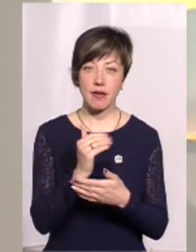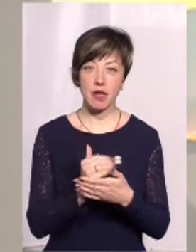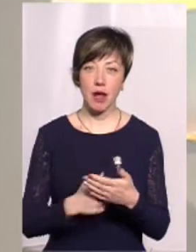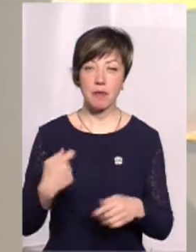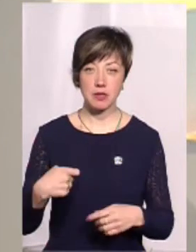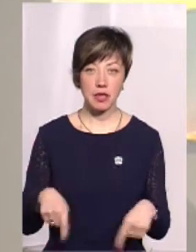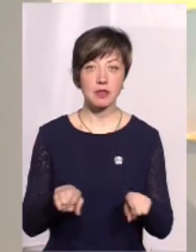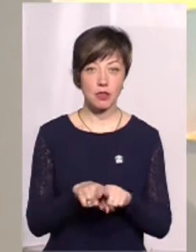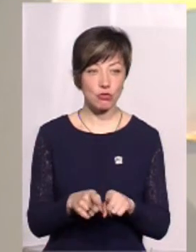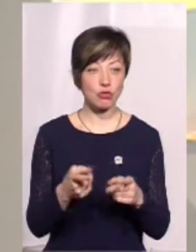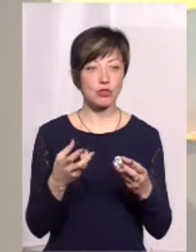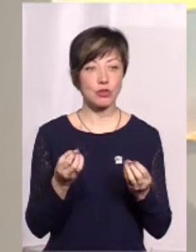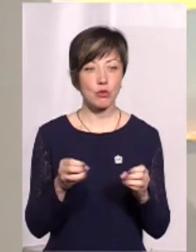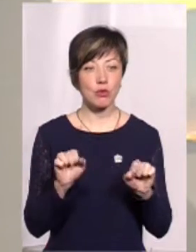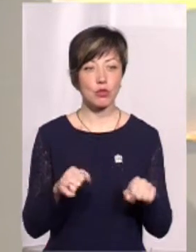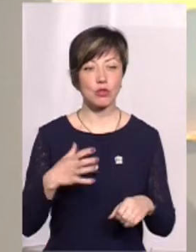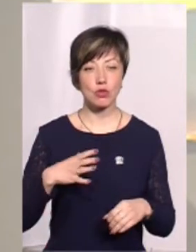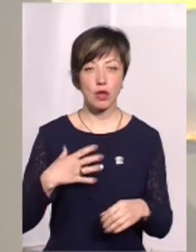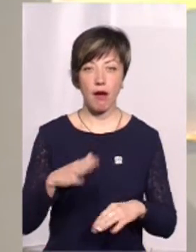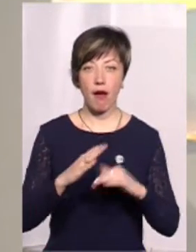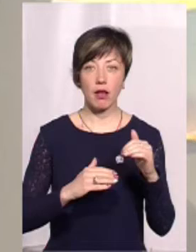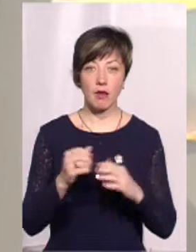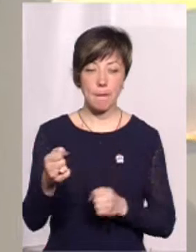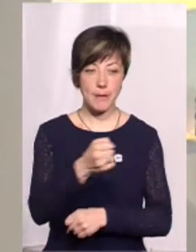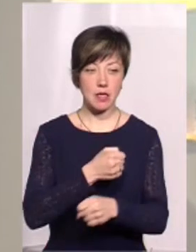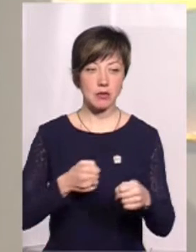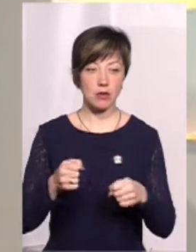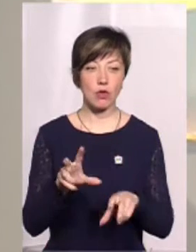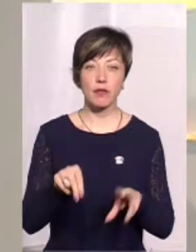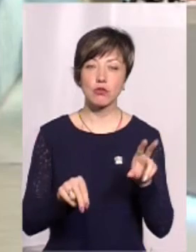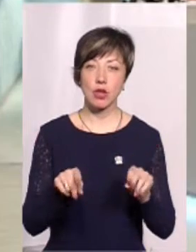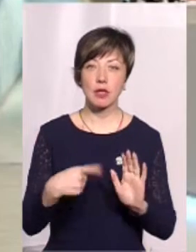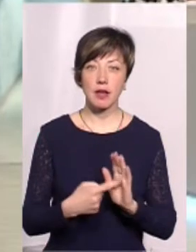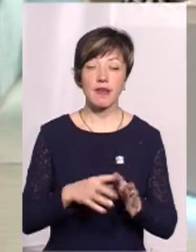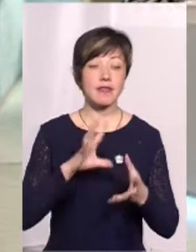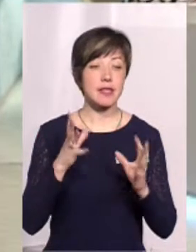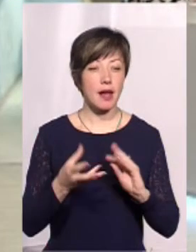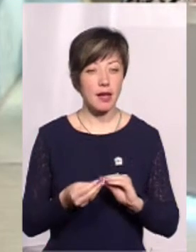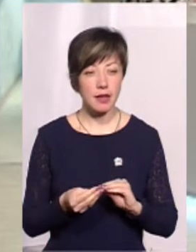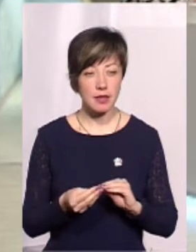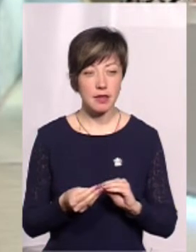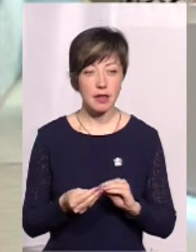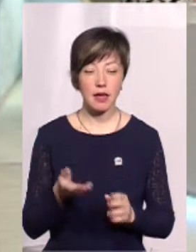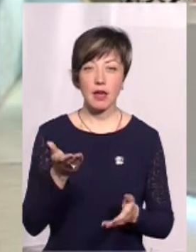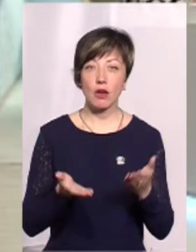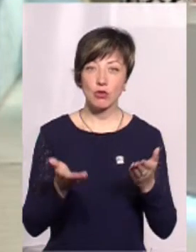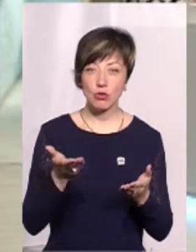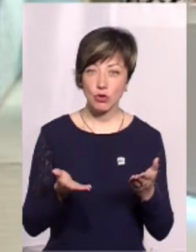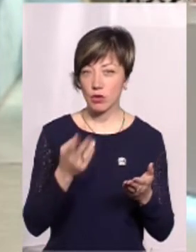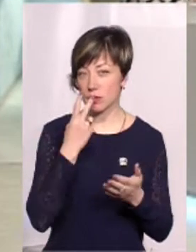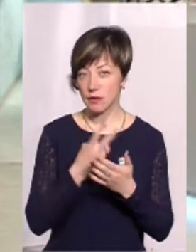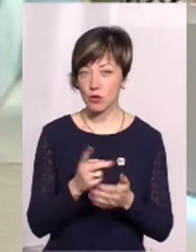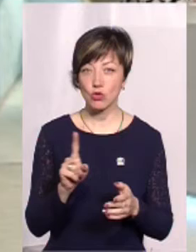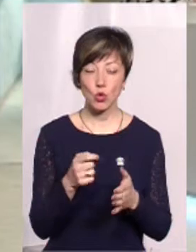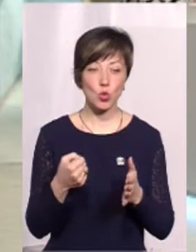президентська, де ще можна очікувати таких кадрових перестановок? Як вважаєте, пане Миколо? Ну, взагалі, якщо виходити з того,